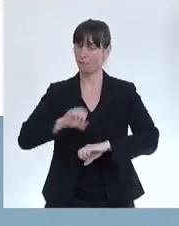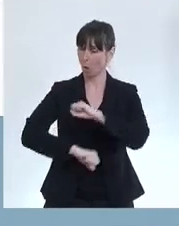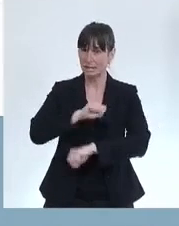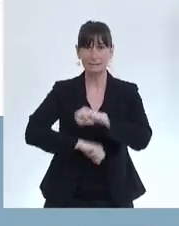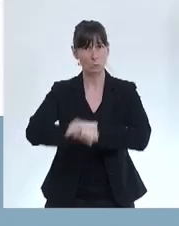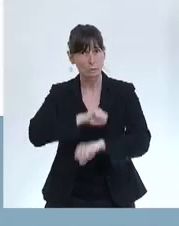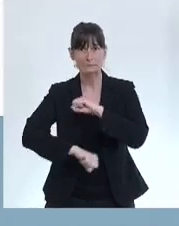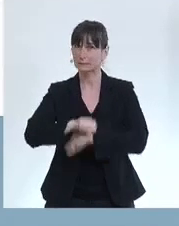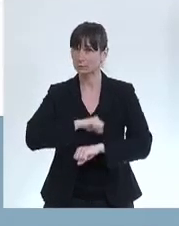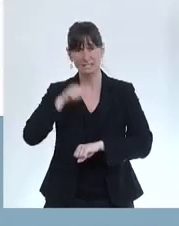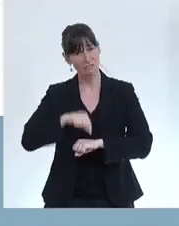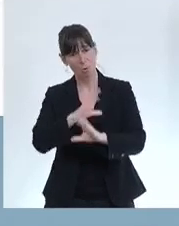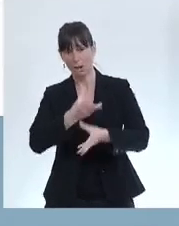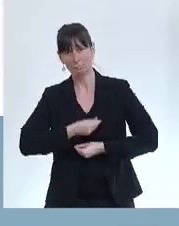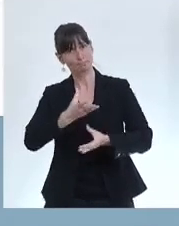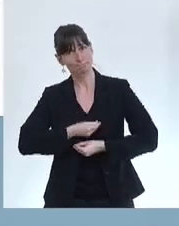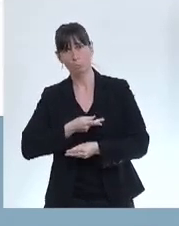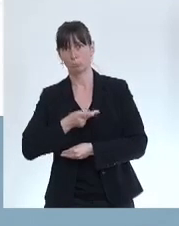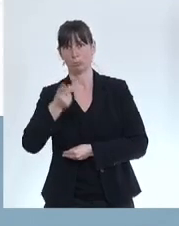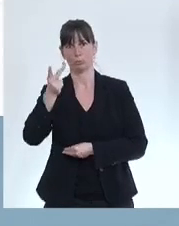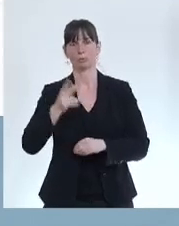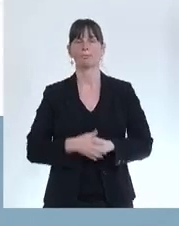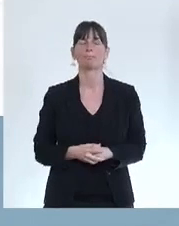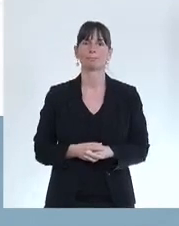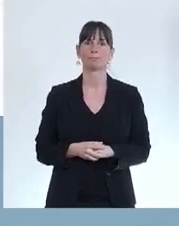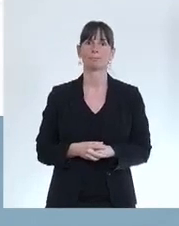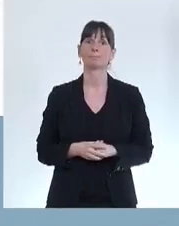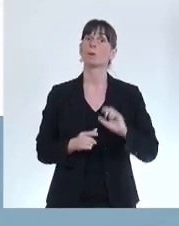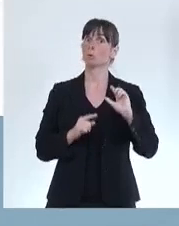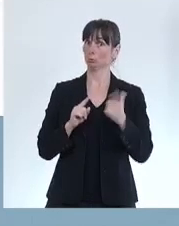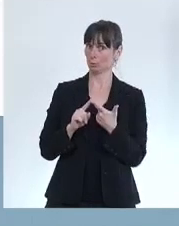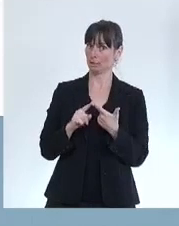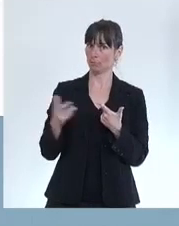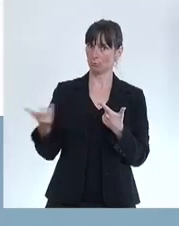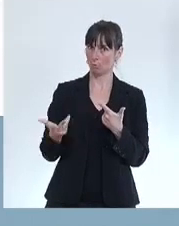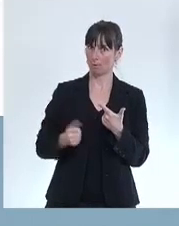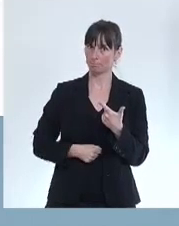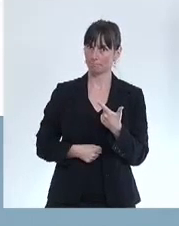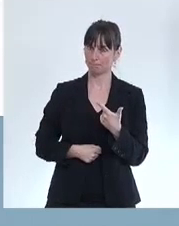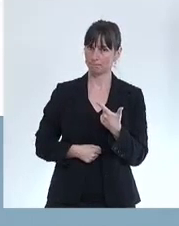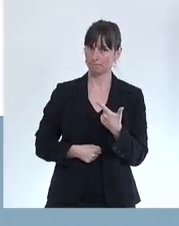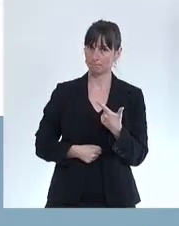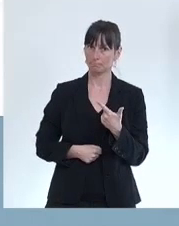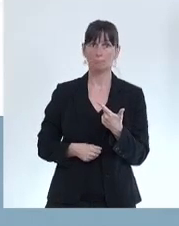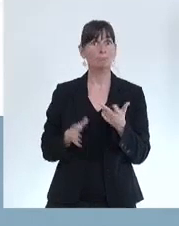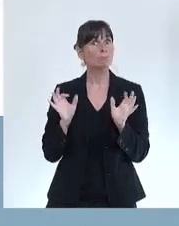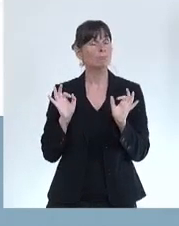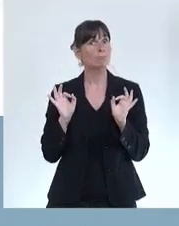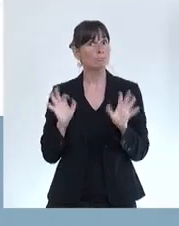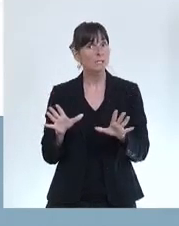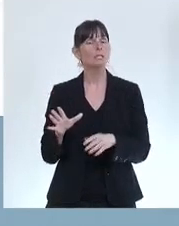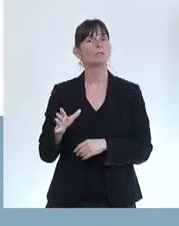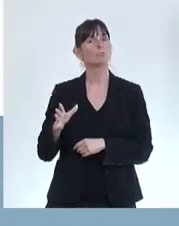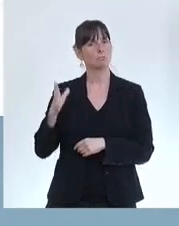notre capacité d'accueil dans les services de réanimation. Le deuxième point de cette stratégie, comme cela avait été